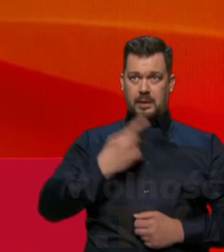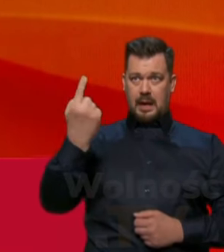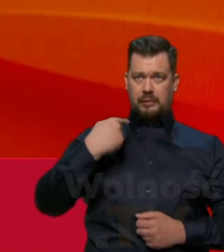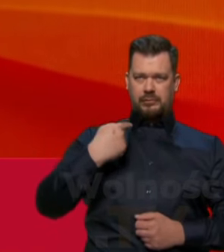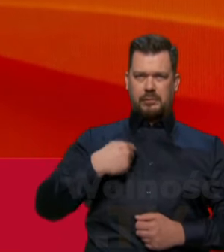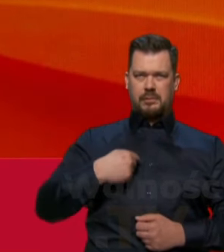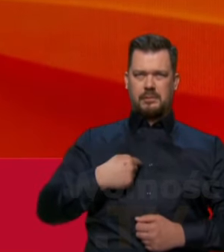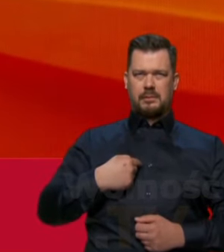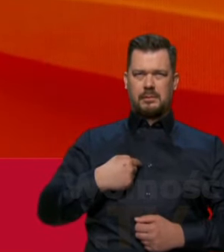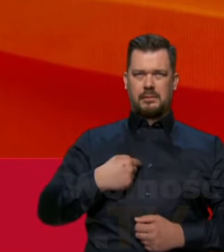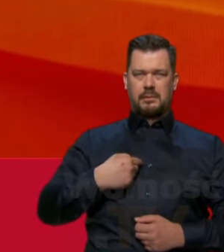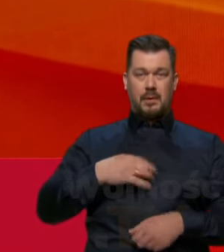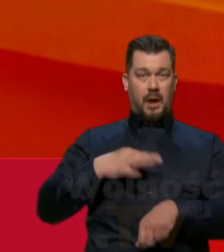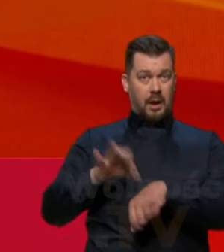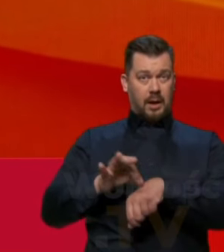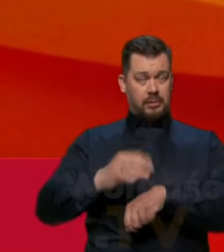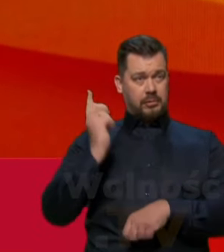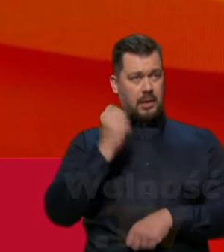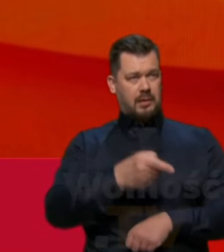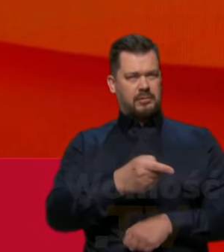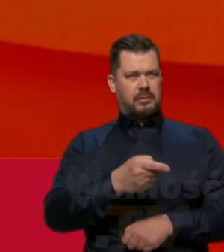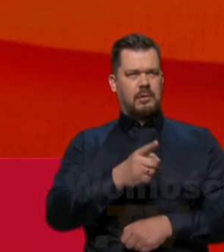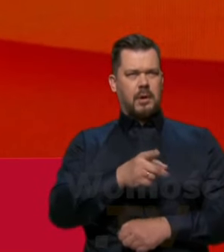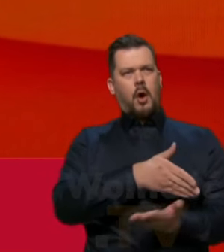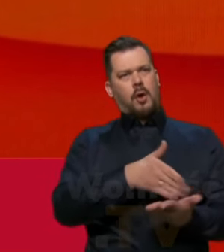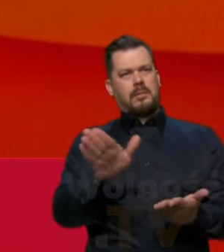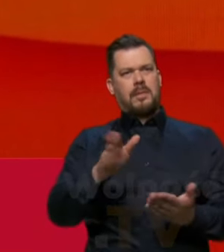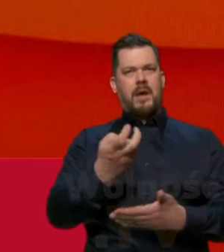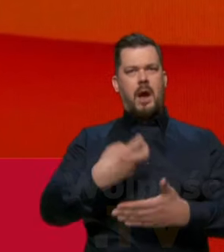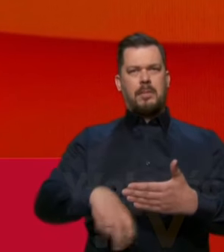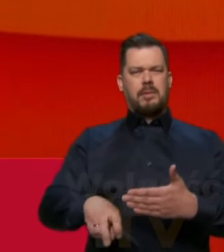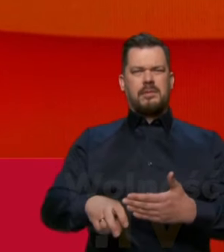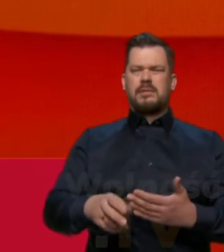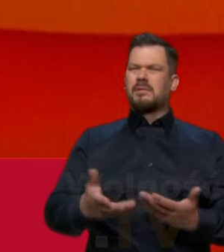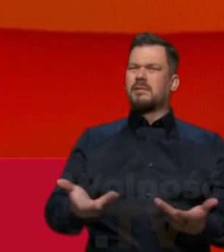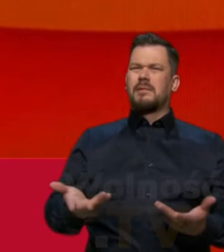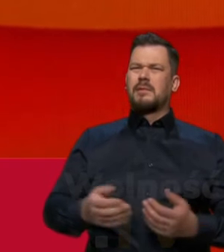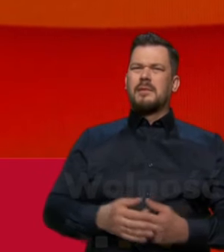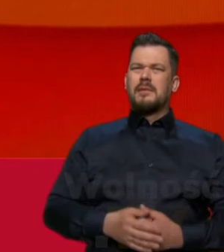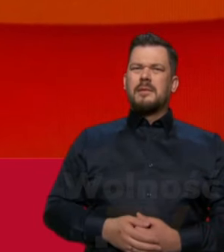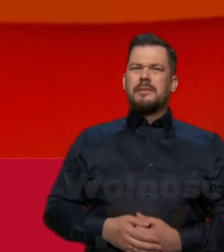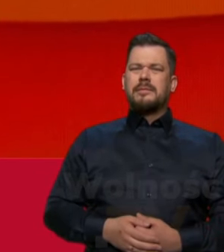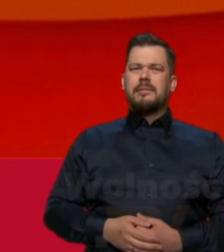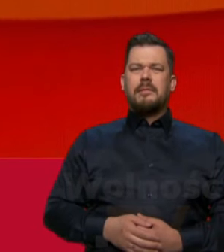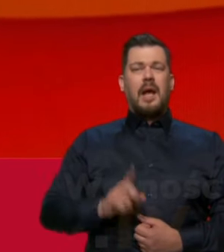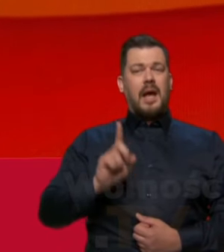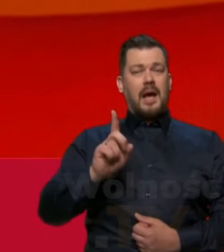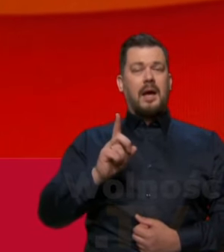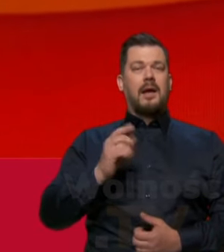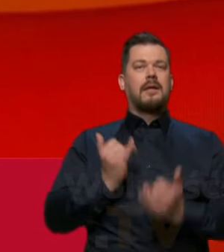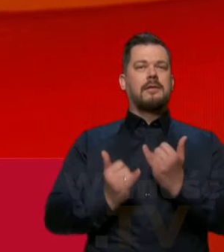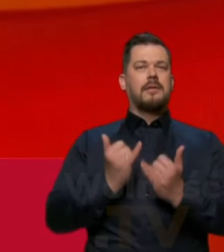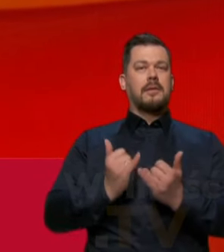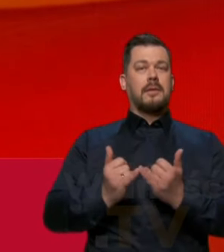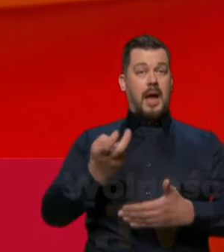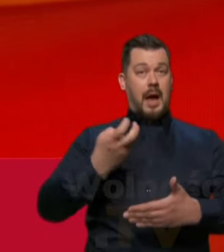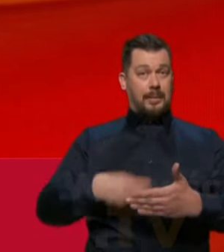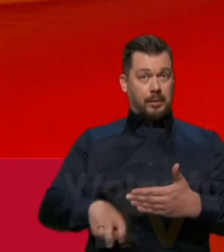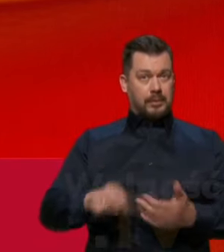wyglądać sumienia lekarzy, którzy odmawiają prawa do aborcji. Natomiast jeżeli chodzi o samą